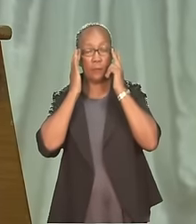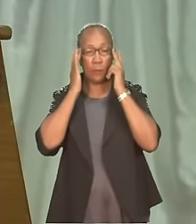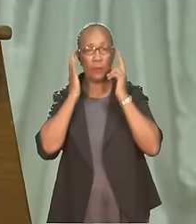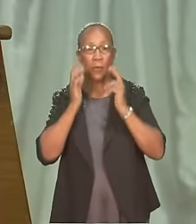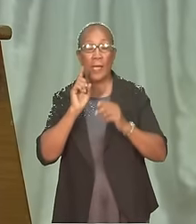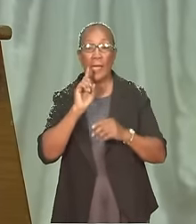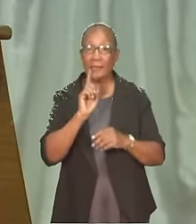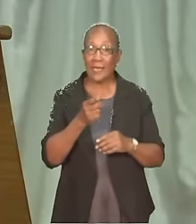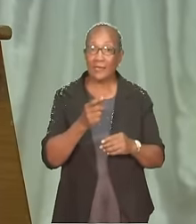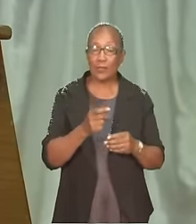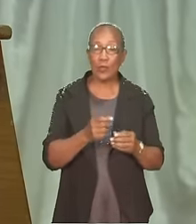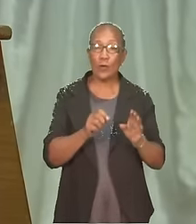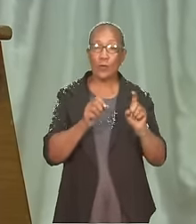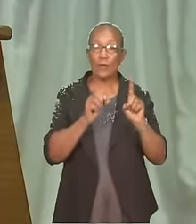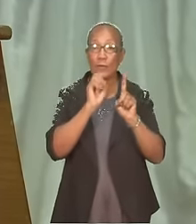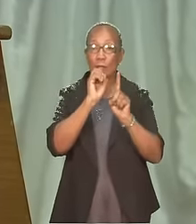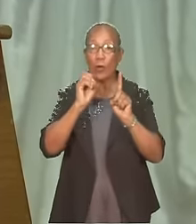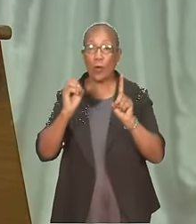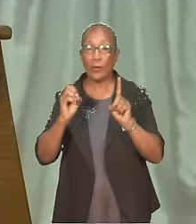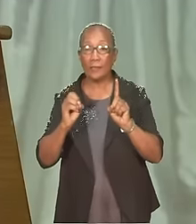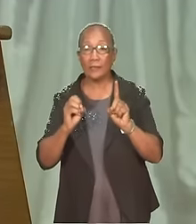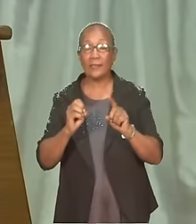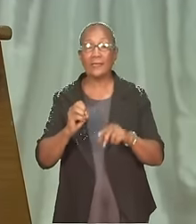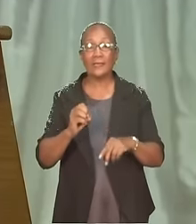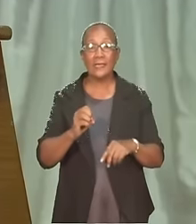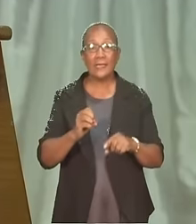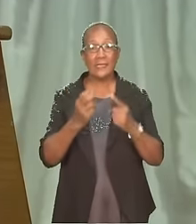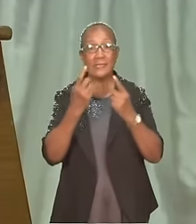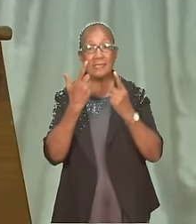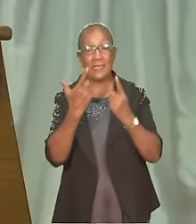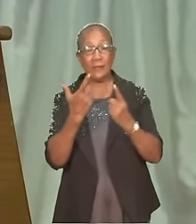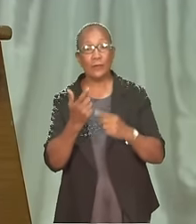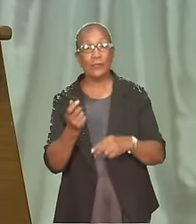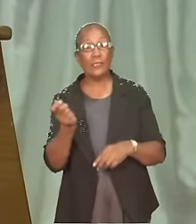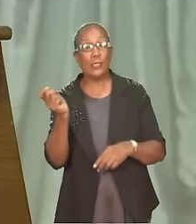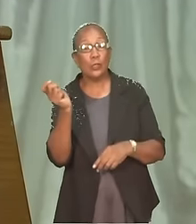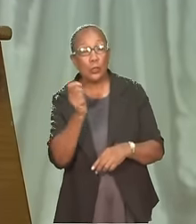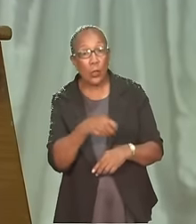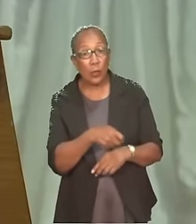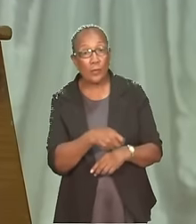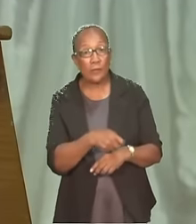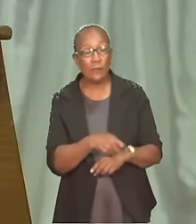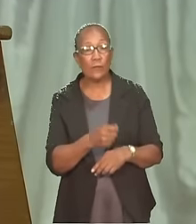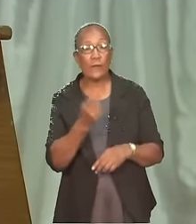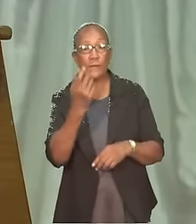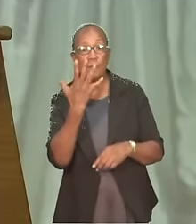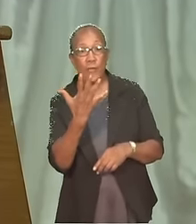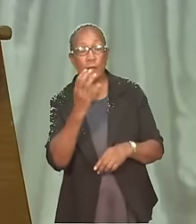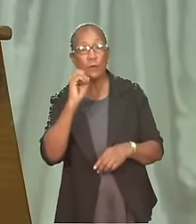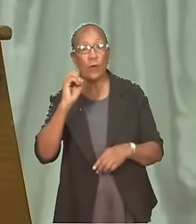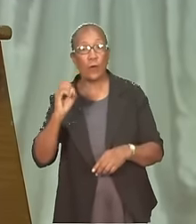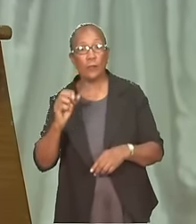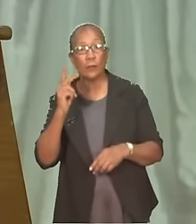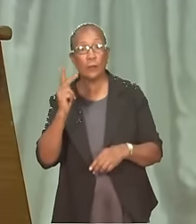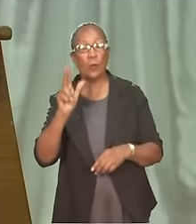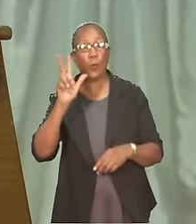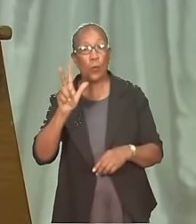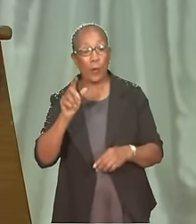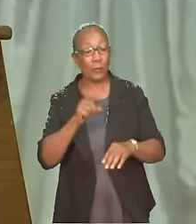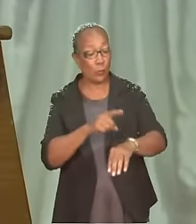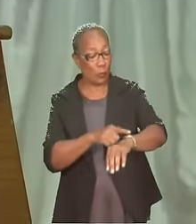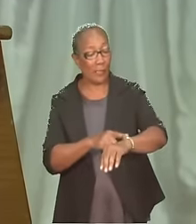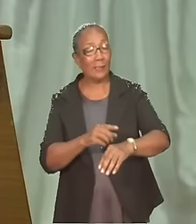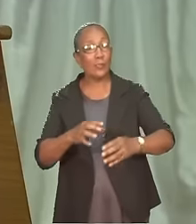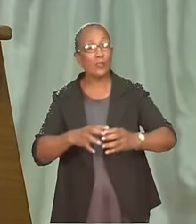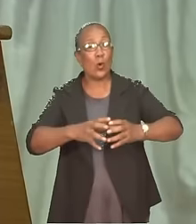En dat is ongeveer 117.000 zit bij een gebruik van 500 kilowattuur. Daar zit de grootste